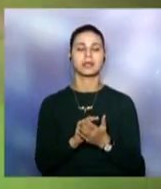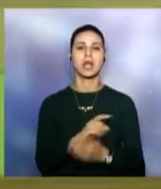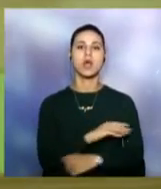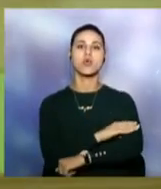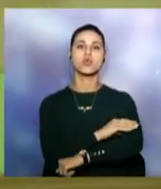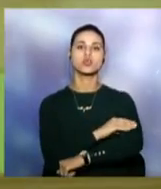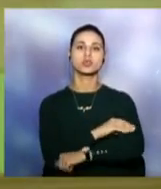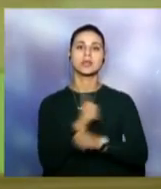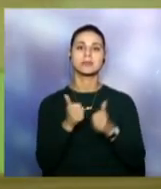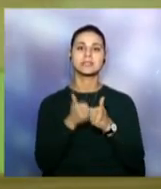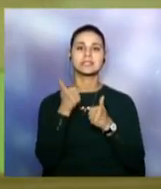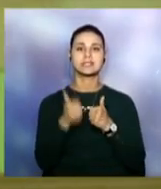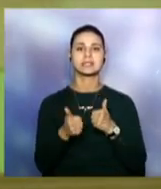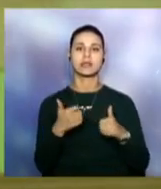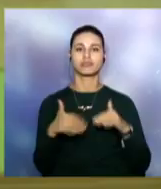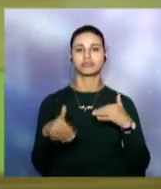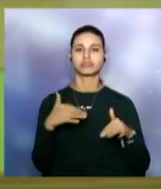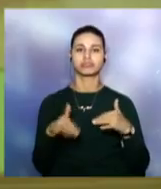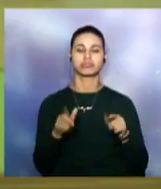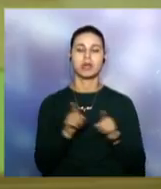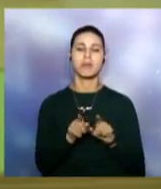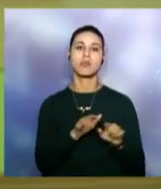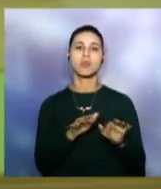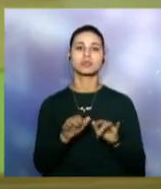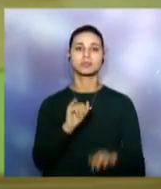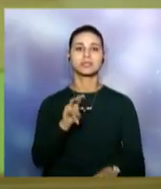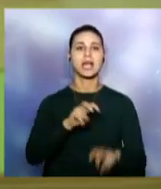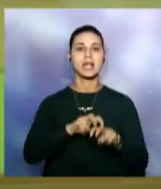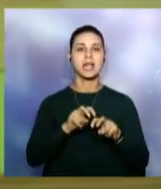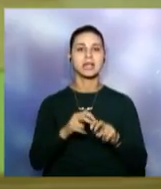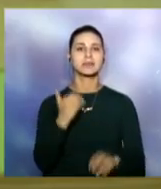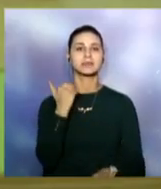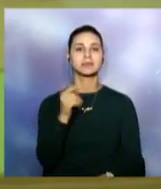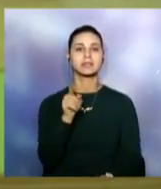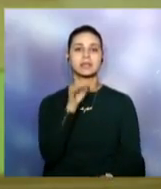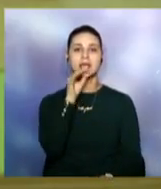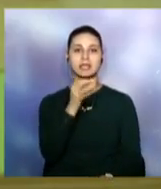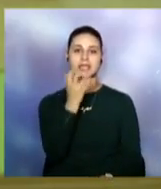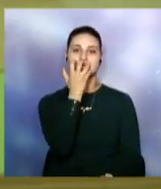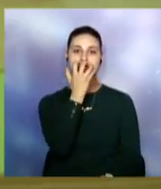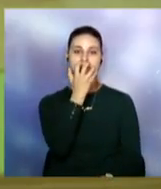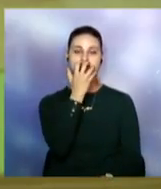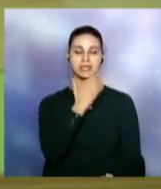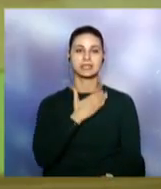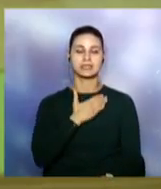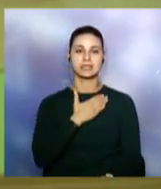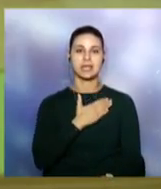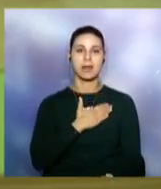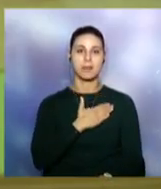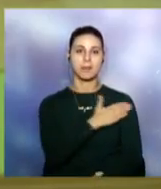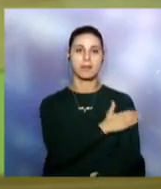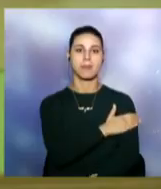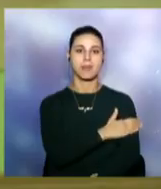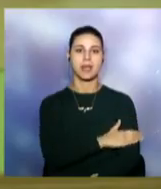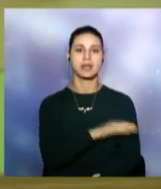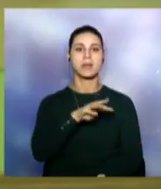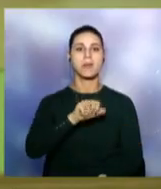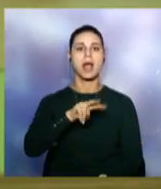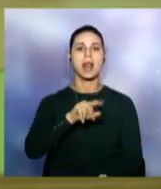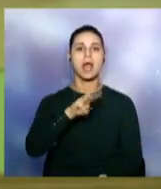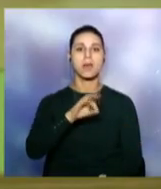კუნთების წინასწარი მოთელვა მოძრაობით ან ექიმის მიერ რეკომენდებული თბილი საფენის თუ გამახურებელი